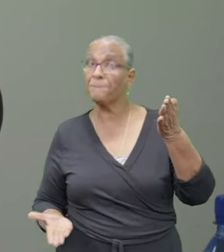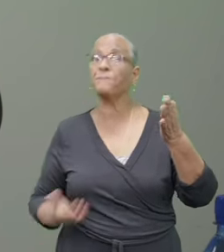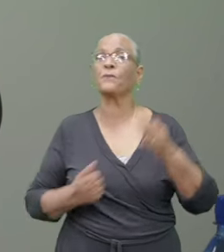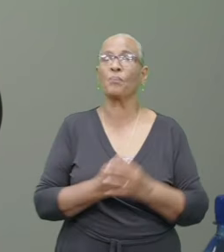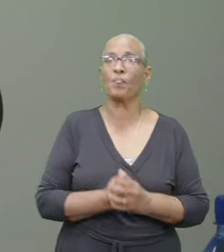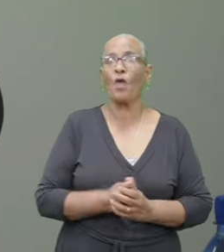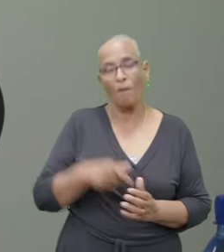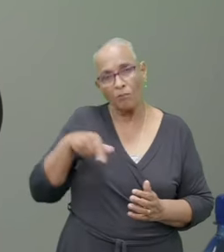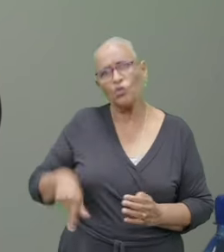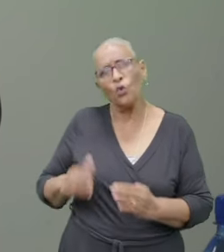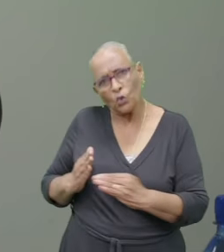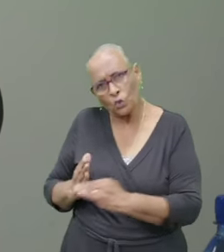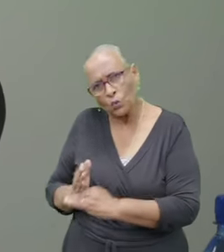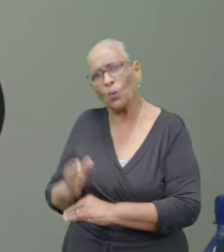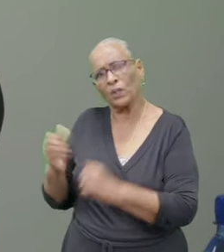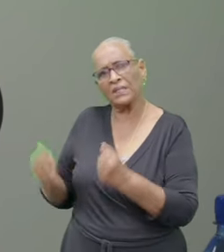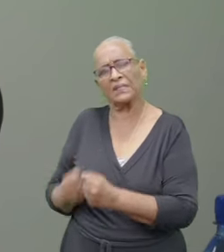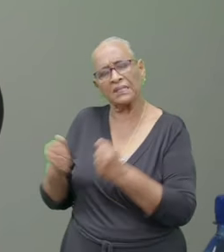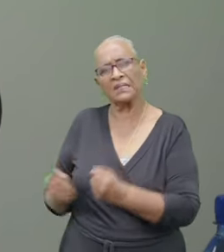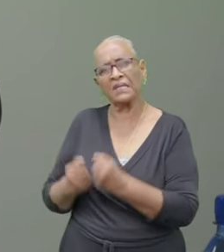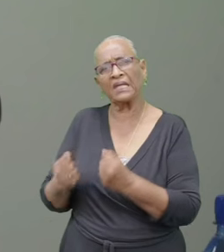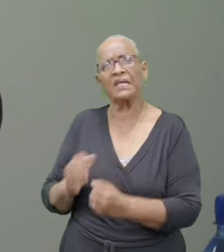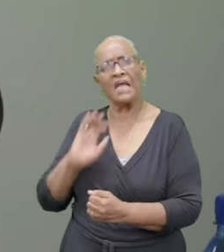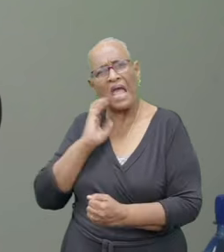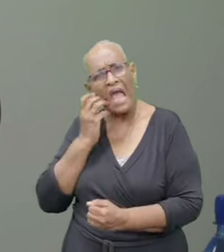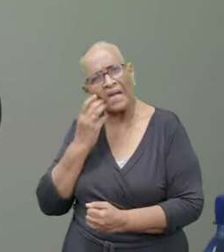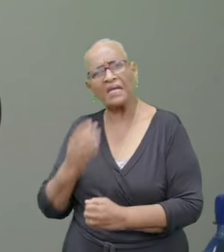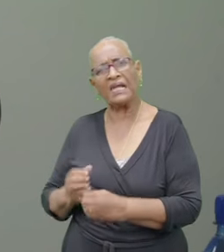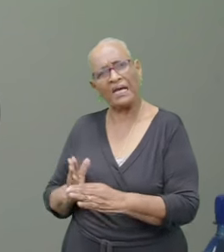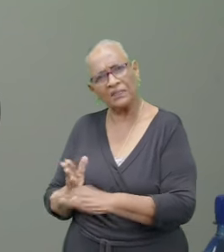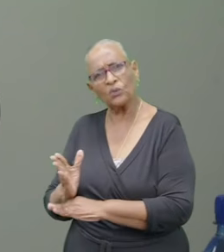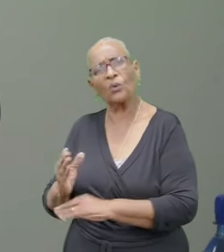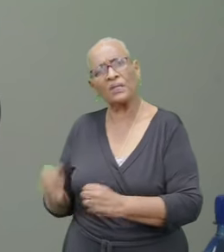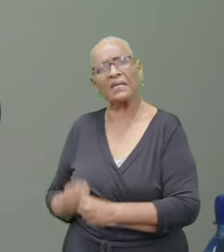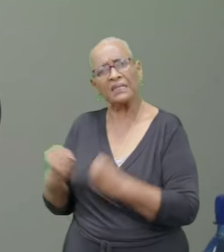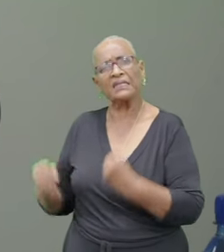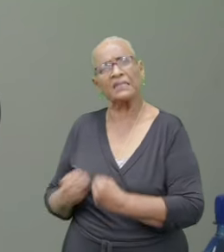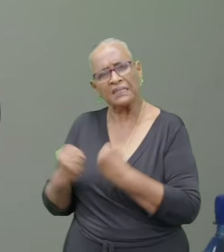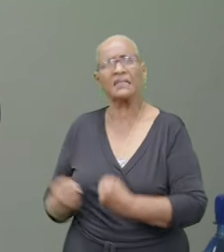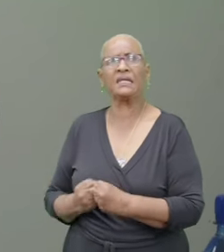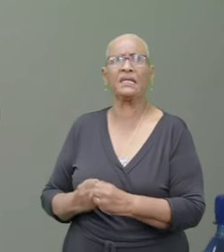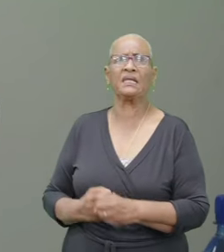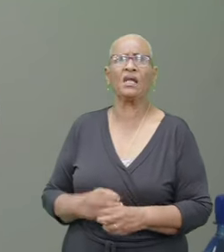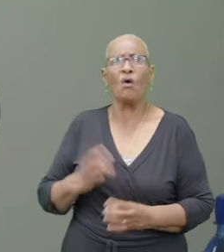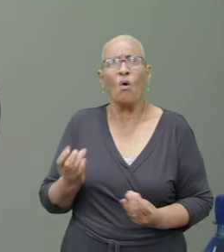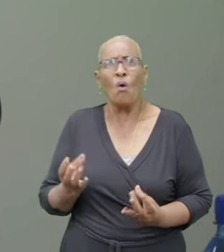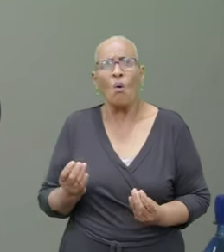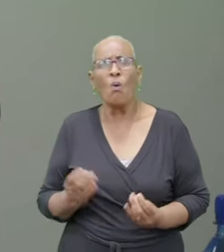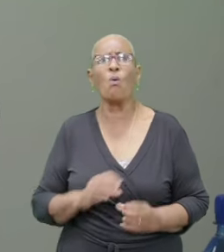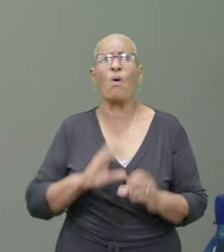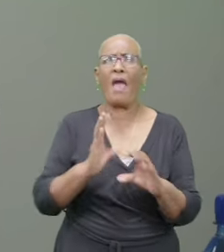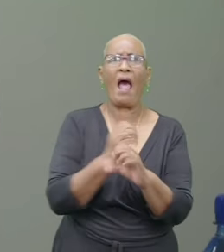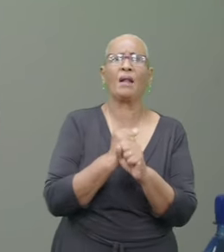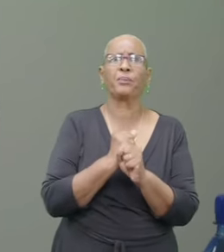the job te trainen. Wij noemen het in principe crash courses. Mensen geven men direct inzetbaar te maken van hoe kunnen we uiteindelijk toch wel voor